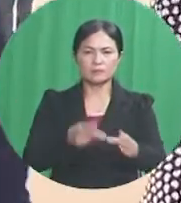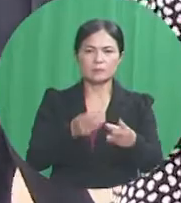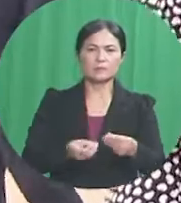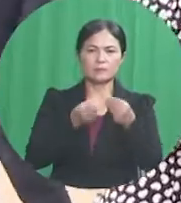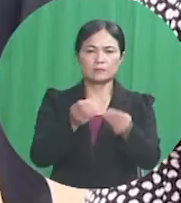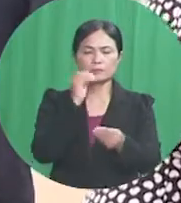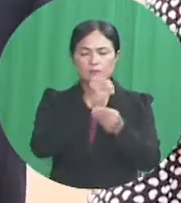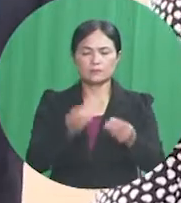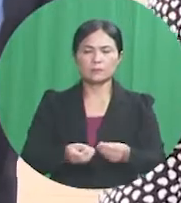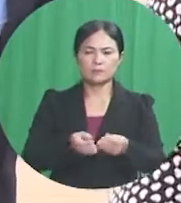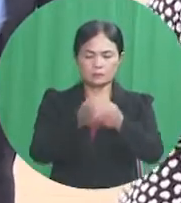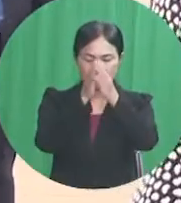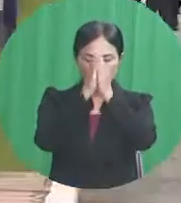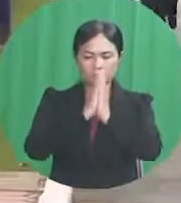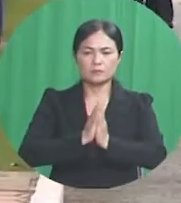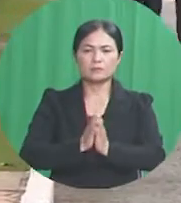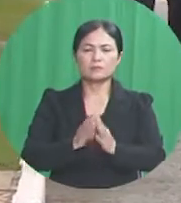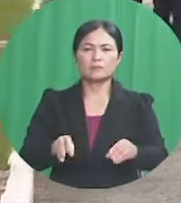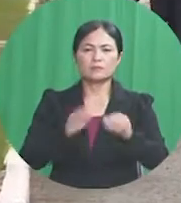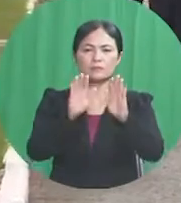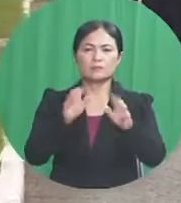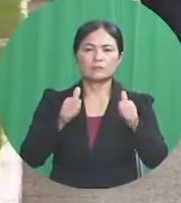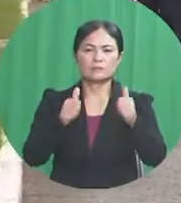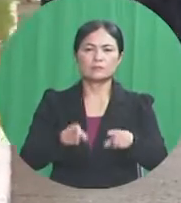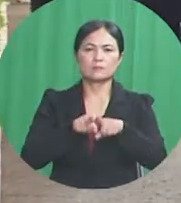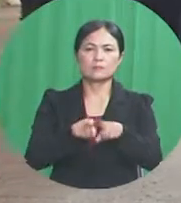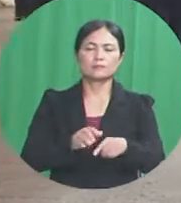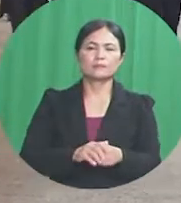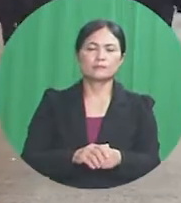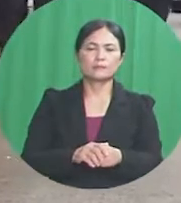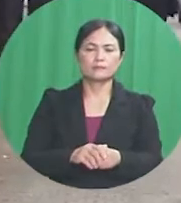យផ្កាថ្វាយព្រះពរនៅក្នុងឱកាសដ៏វិសេសវិសាលនេះផងដែរ